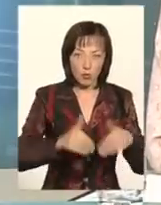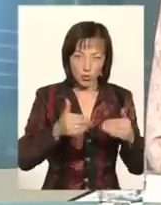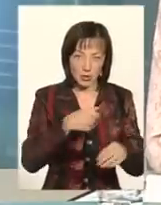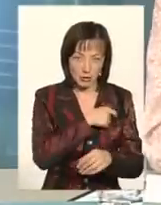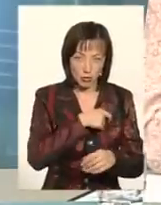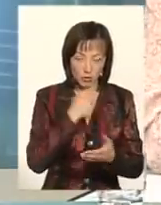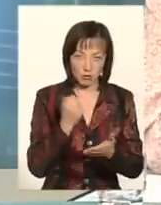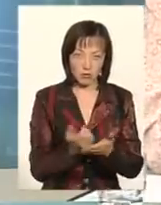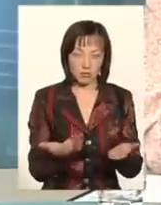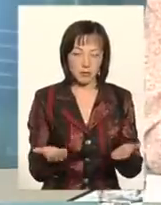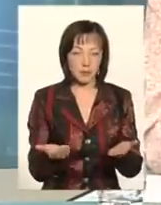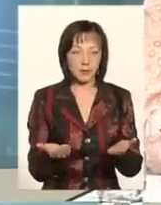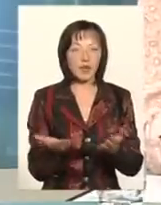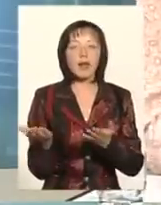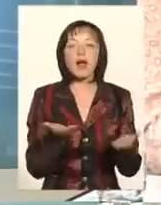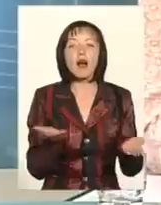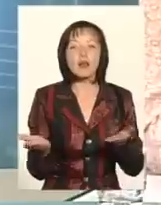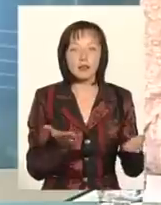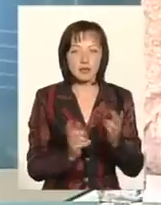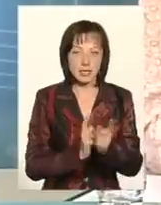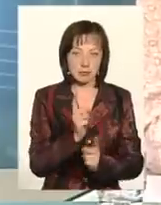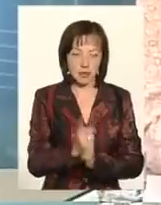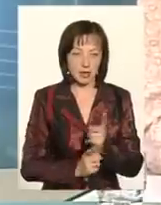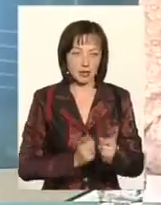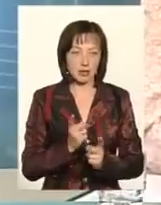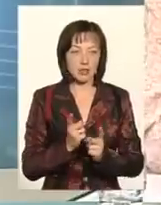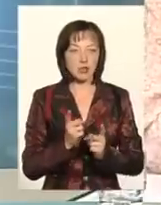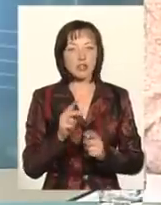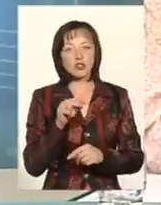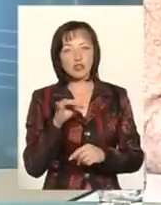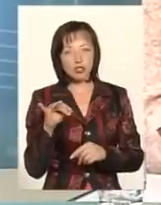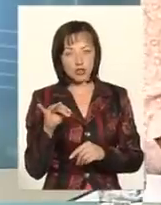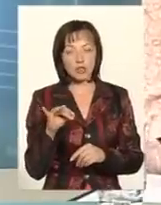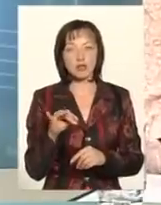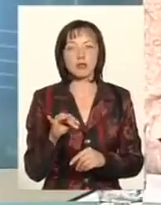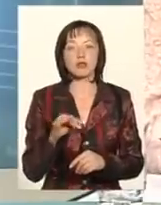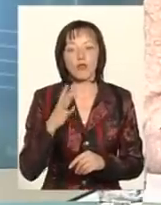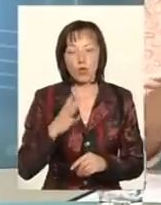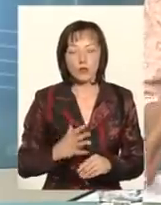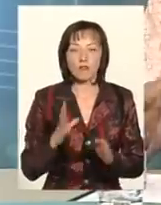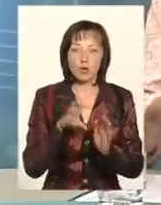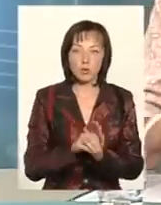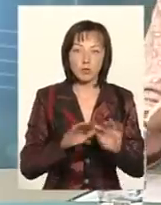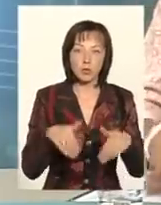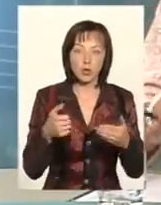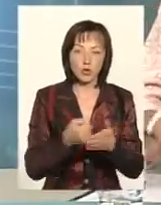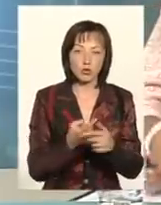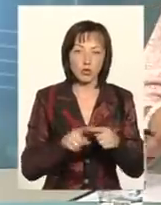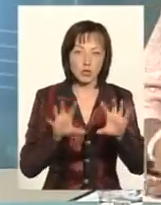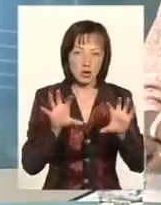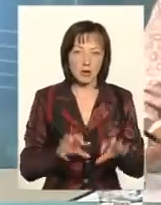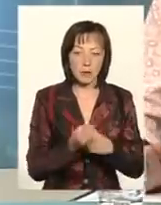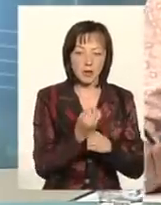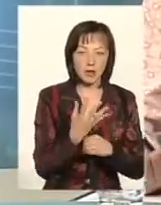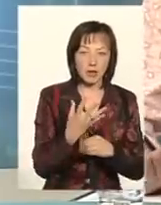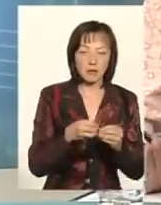які ну власне зміни зокрема чи доводилось вам працювати вносити свої пропозиції до оцього закону